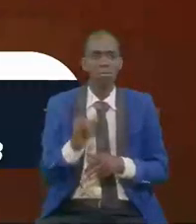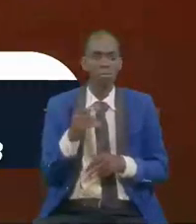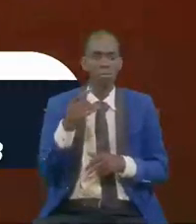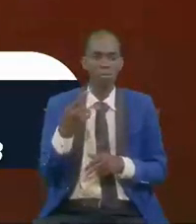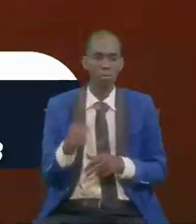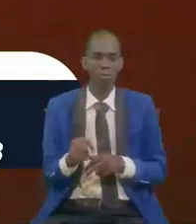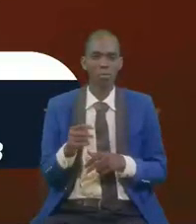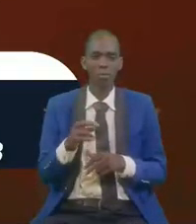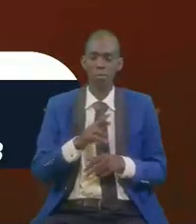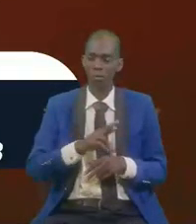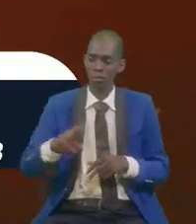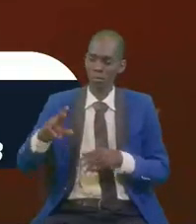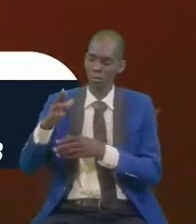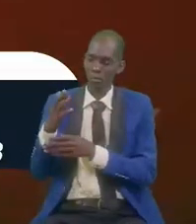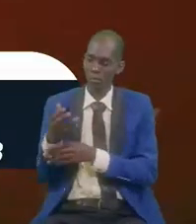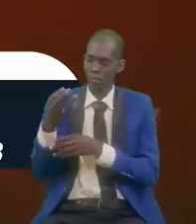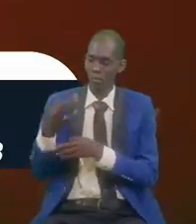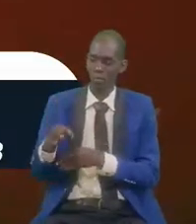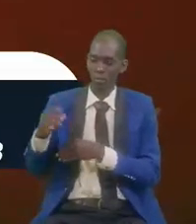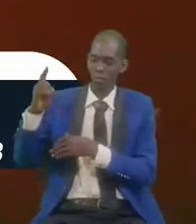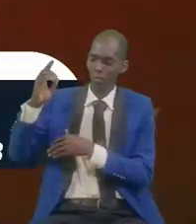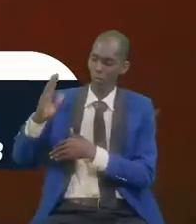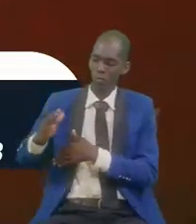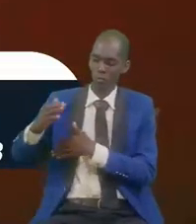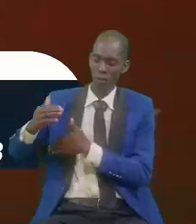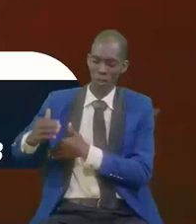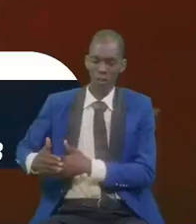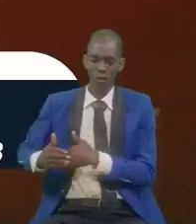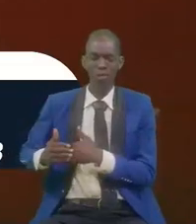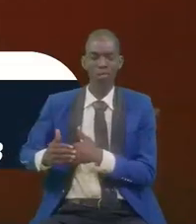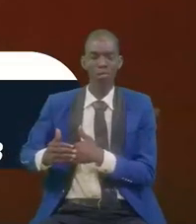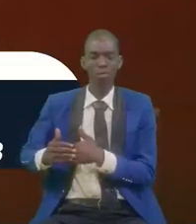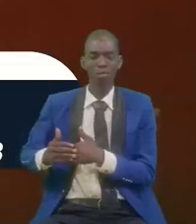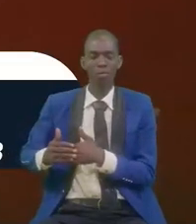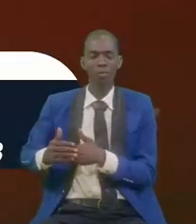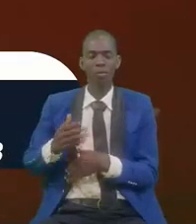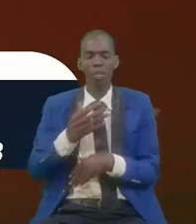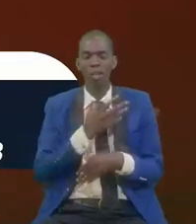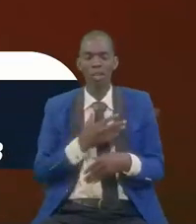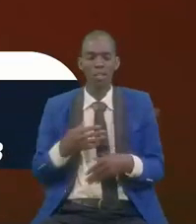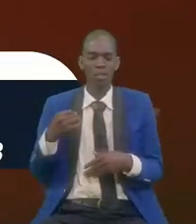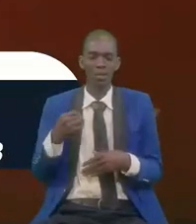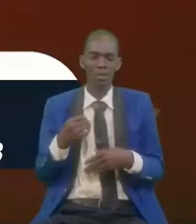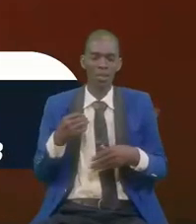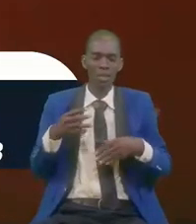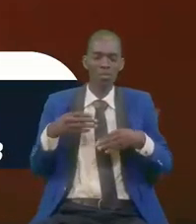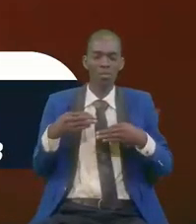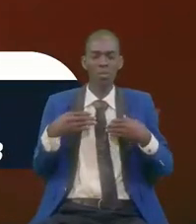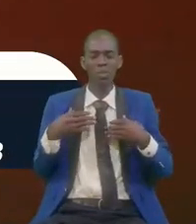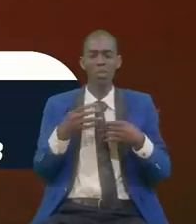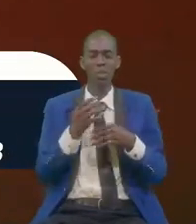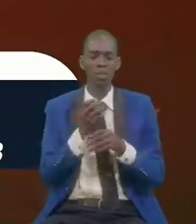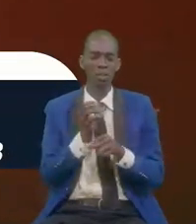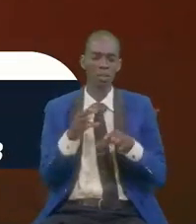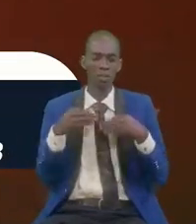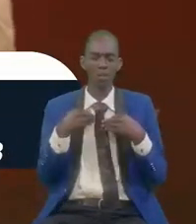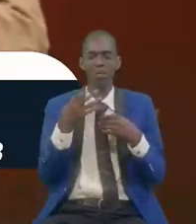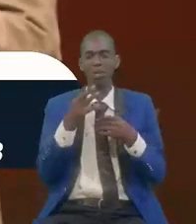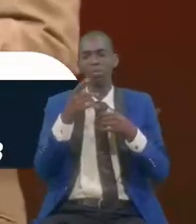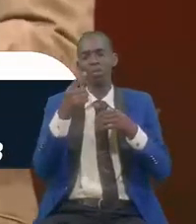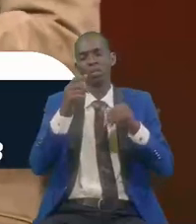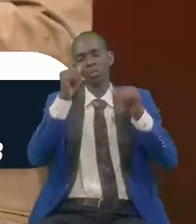Élevé par la droite de Dieu, il a reçu du Père le Saint-Esprit